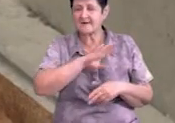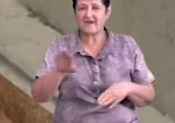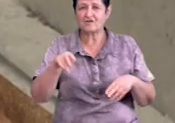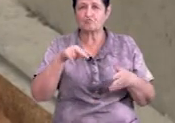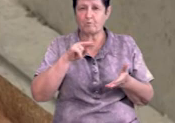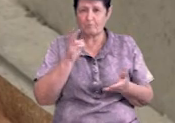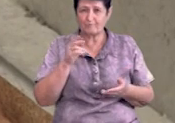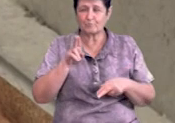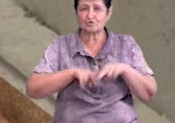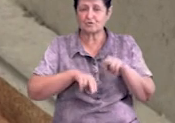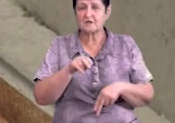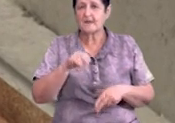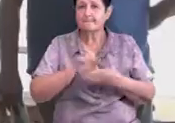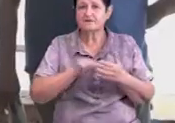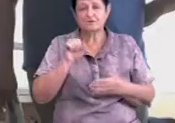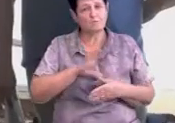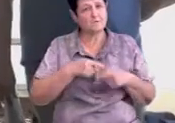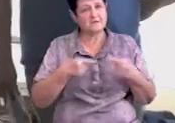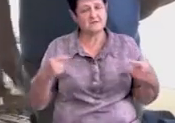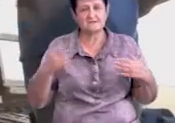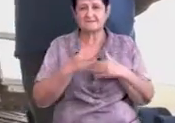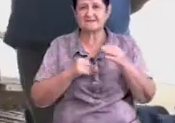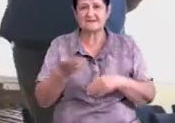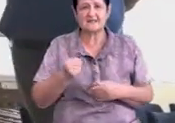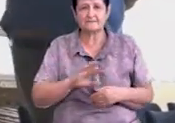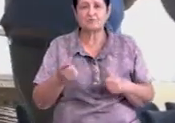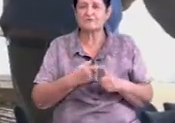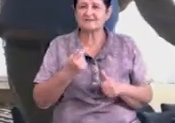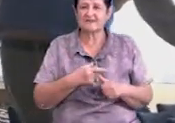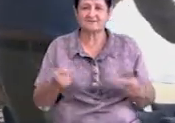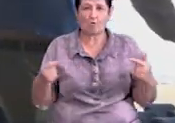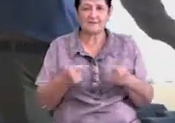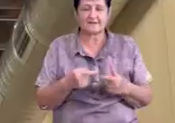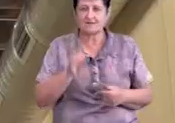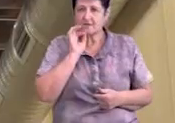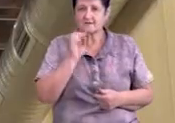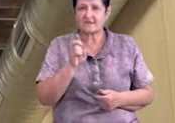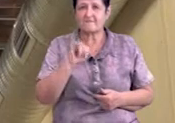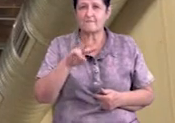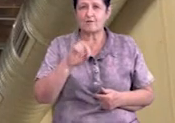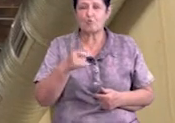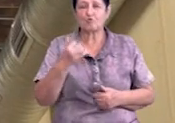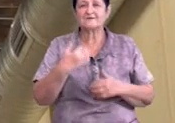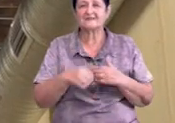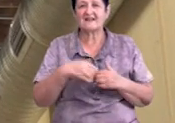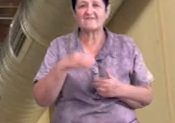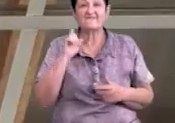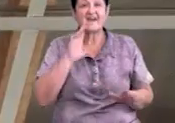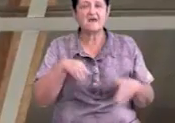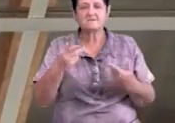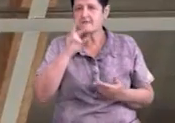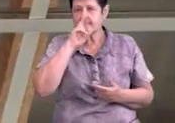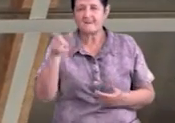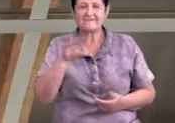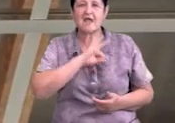Причини пошкоджень можуть бути різні. Фахівці не беруться назвати конкретно, сказав Василь Білогура. Серед варіантів – неправильна експлуатація